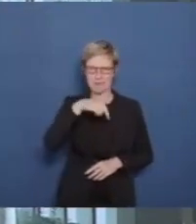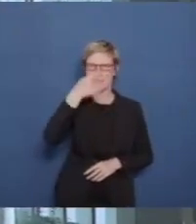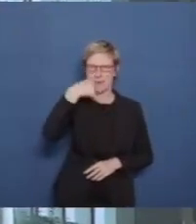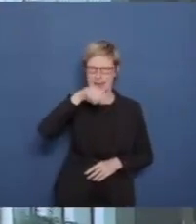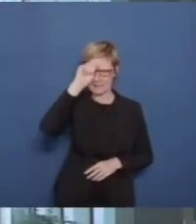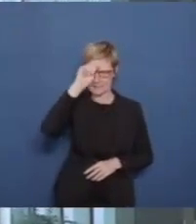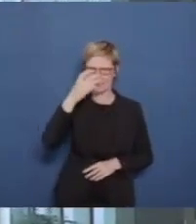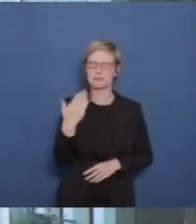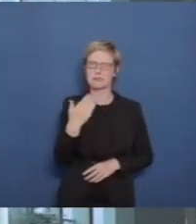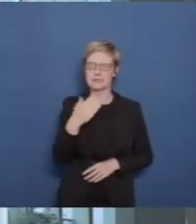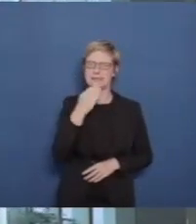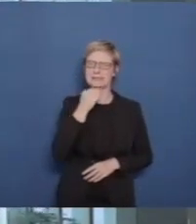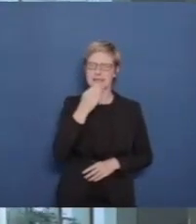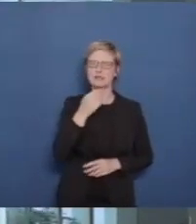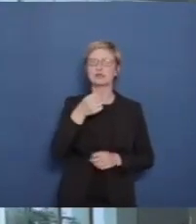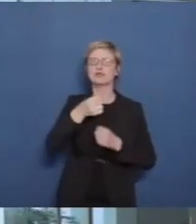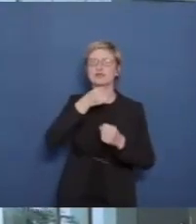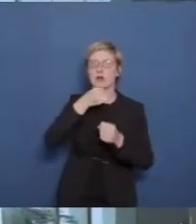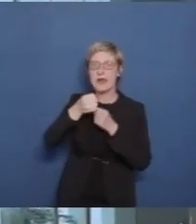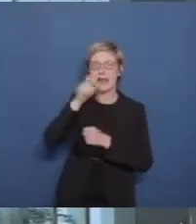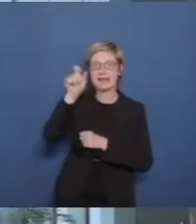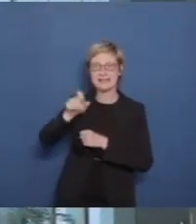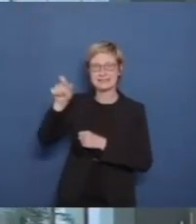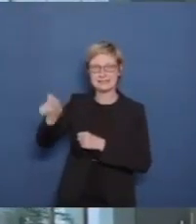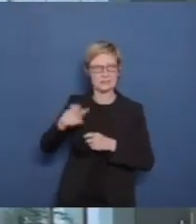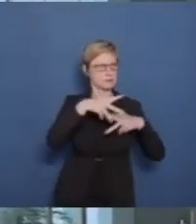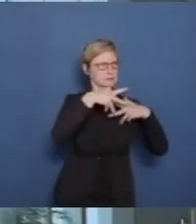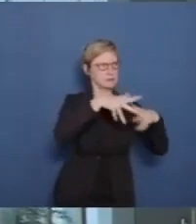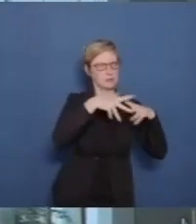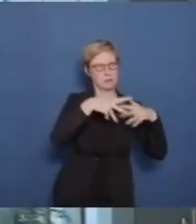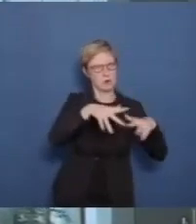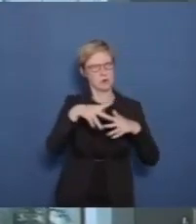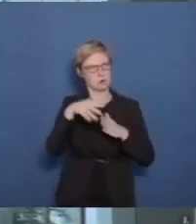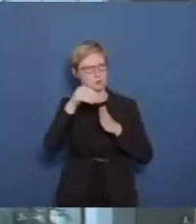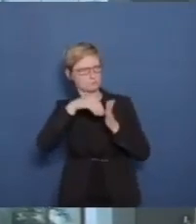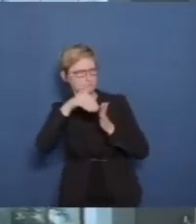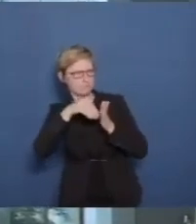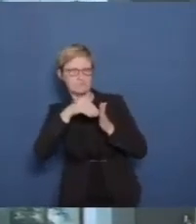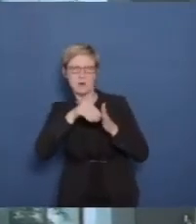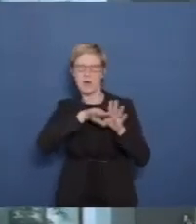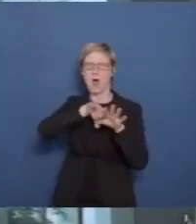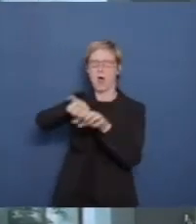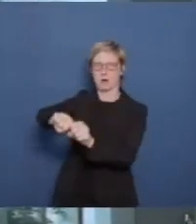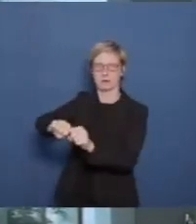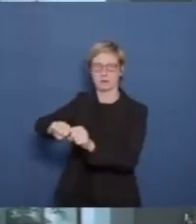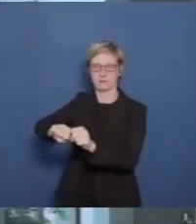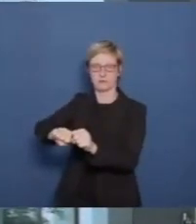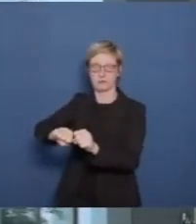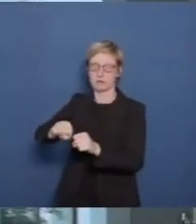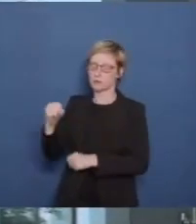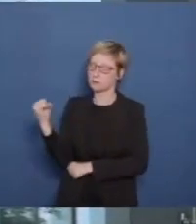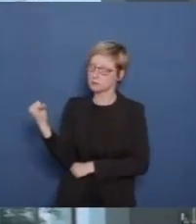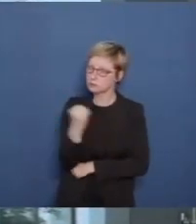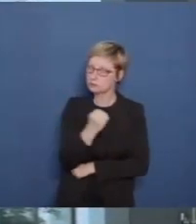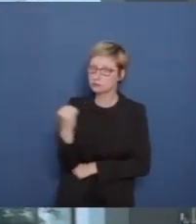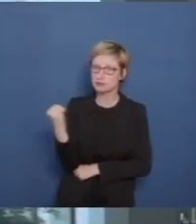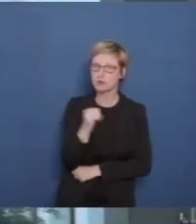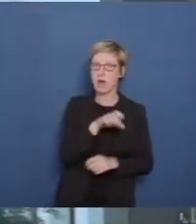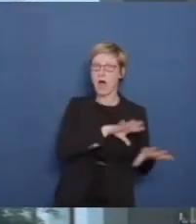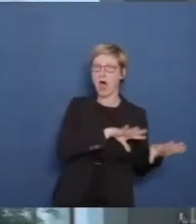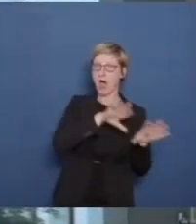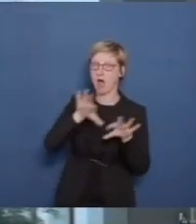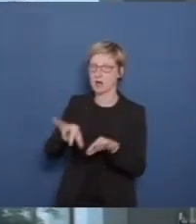eine israelische Journalistin am Rande einer Demonstration angegriffen wurde. Das ist nicht nur ein ganz übler Angriff auf